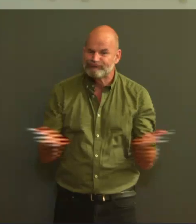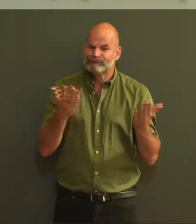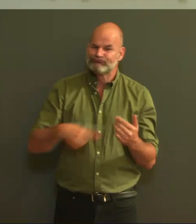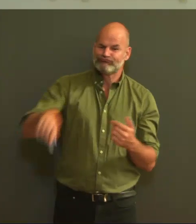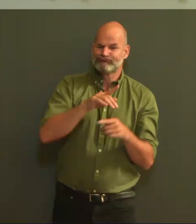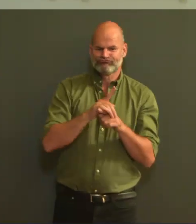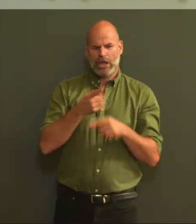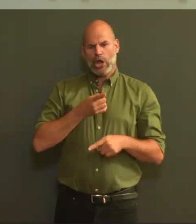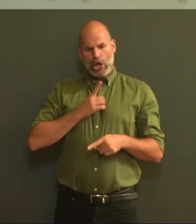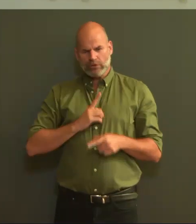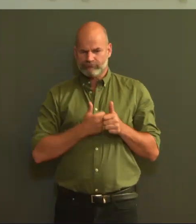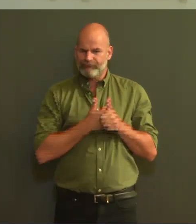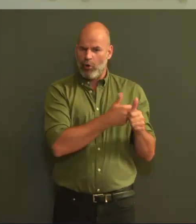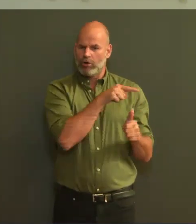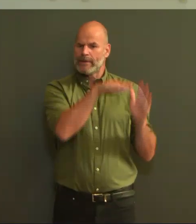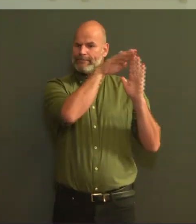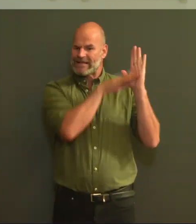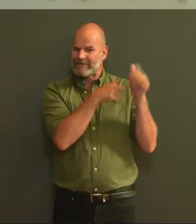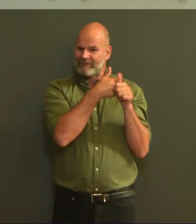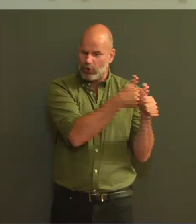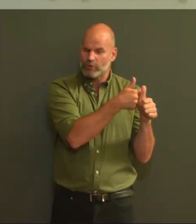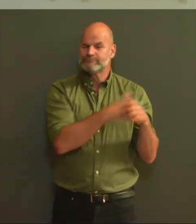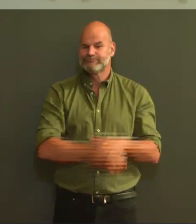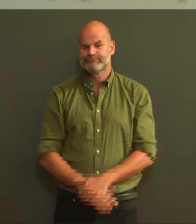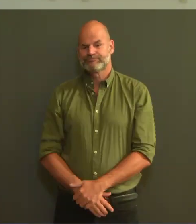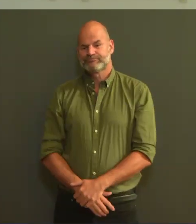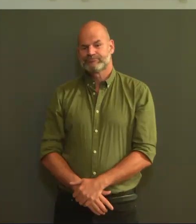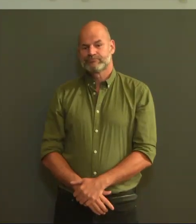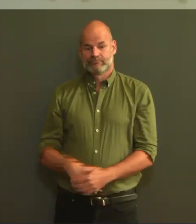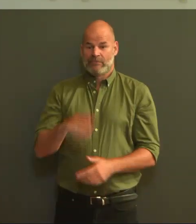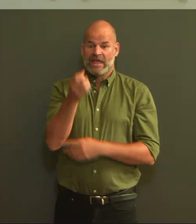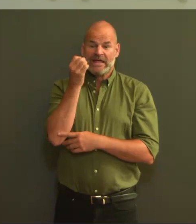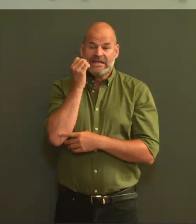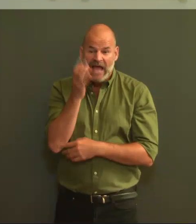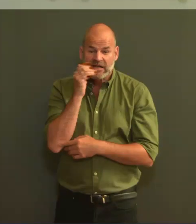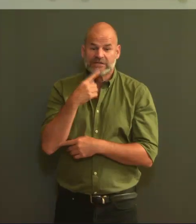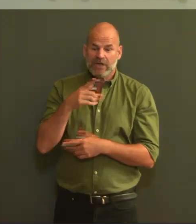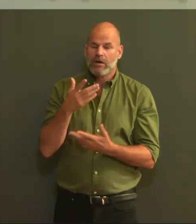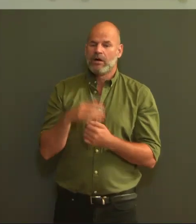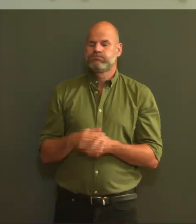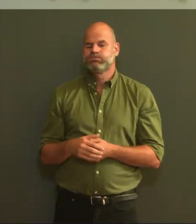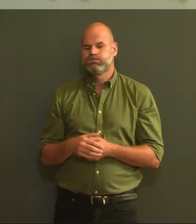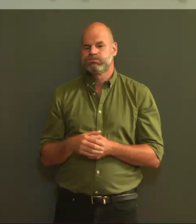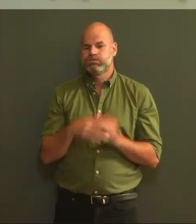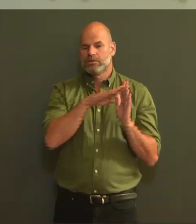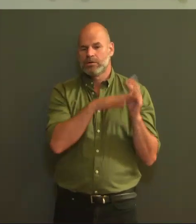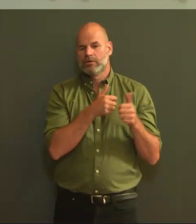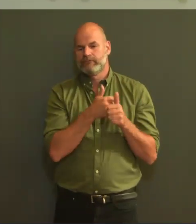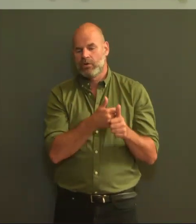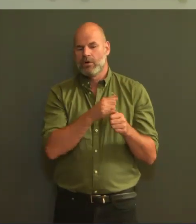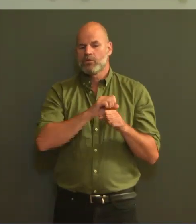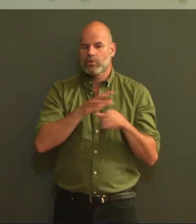regels. We beseffen en ondervinden dagelijks dat het niet altijd evident is om deze regels altijd en overal toe te